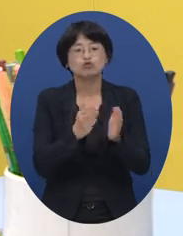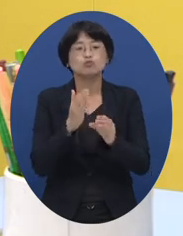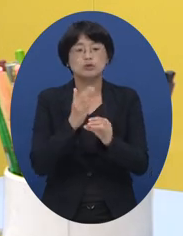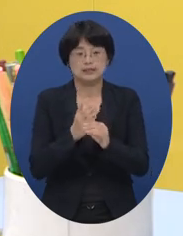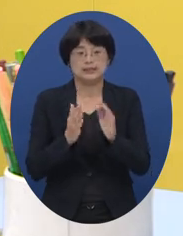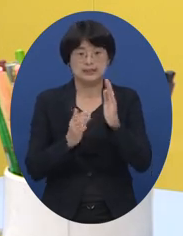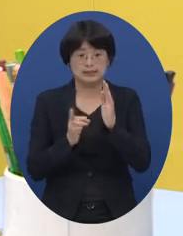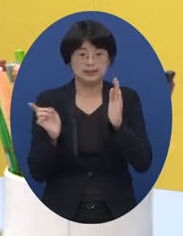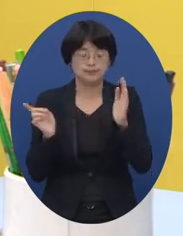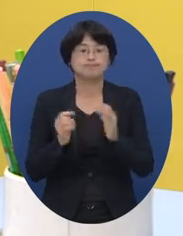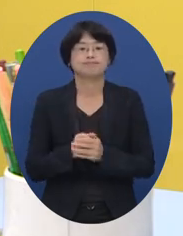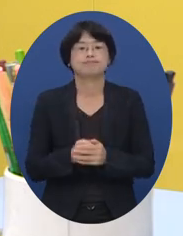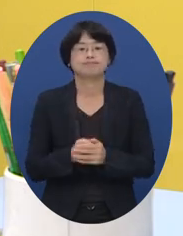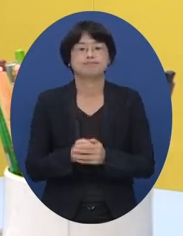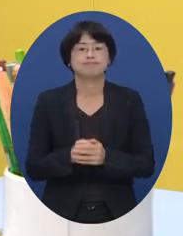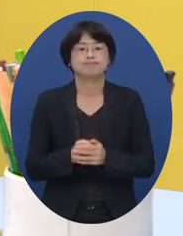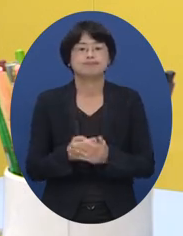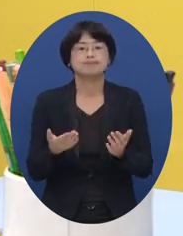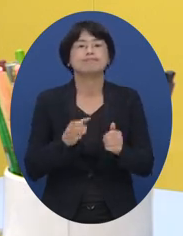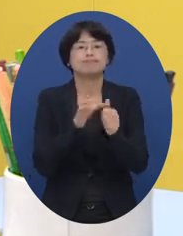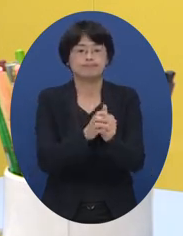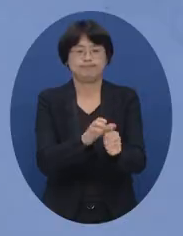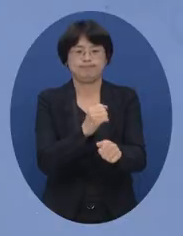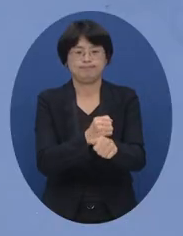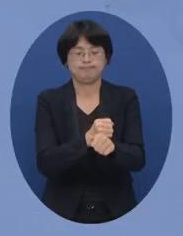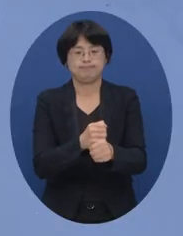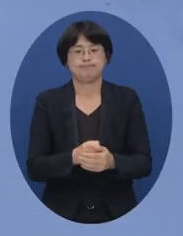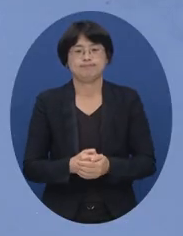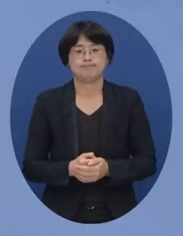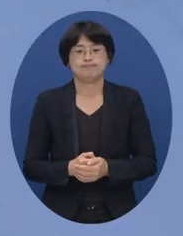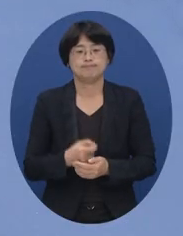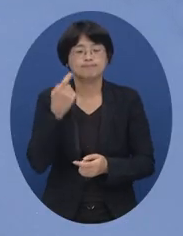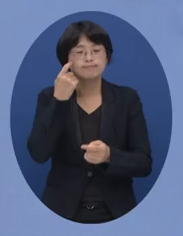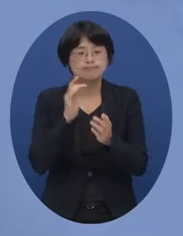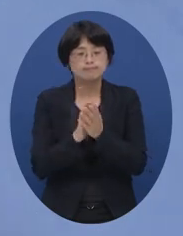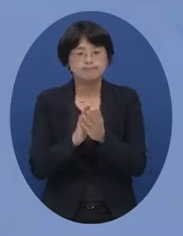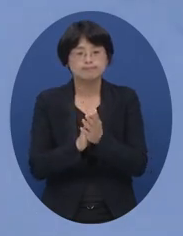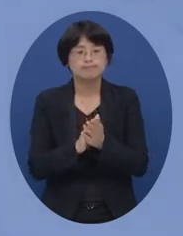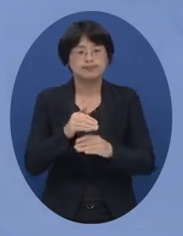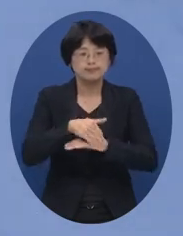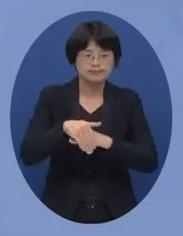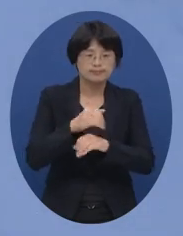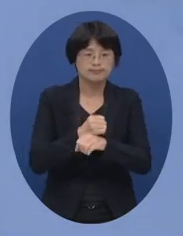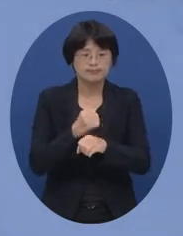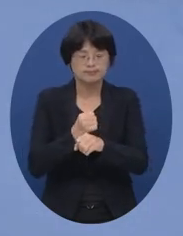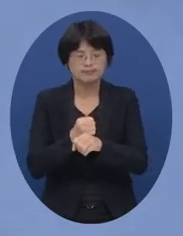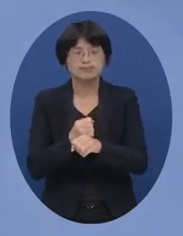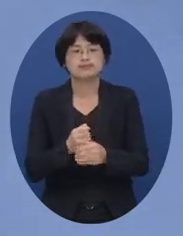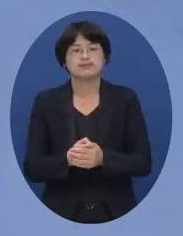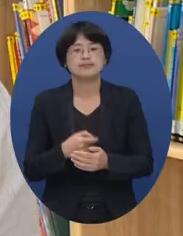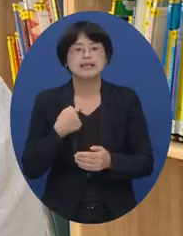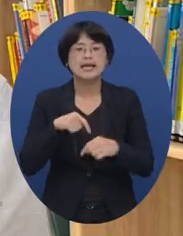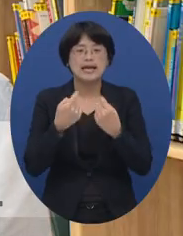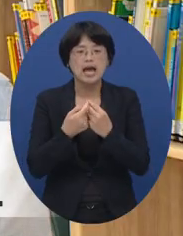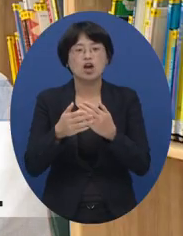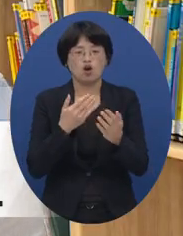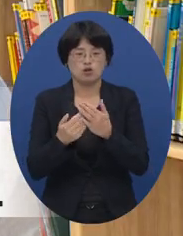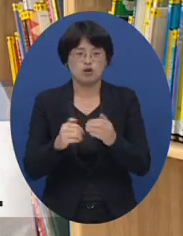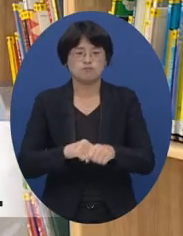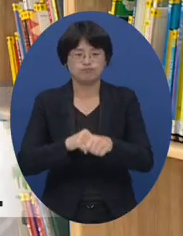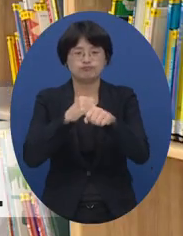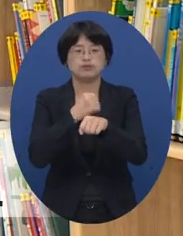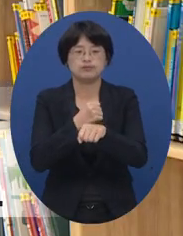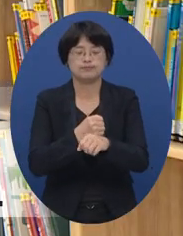펼칩니다. 여기선 취준생이었던 시민들은 스스로 기획한 교육 프로그램을 강의하며 경력을 쌓습니다.